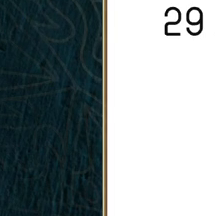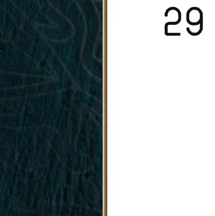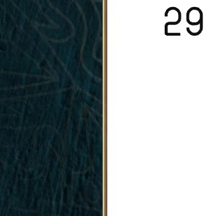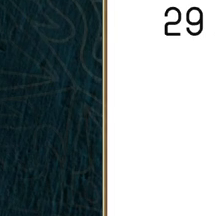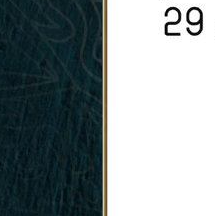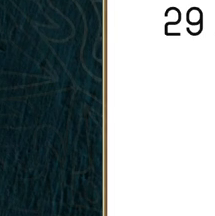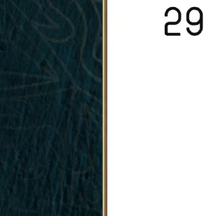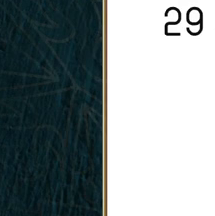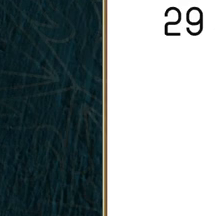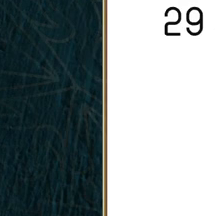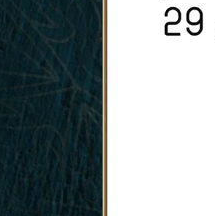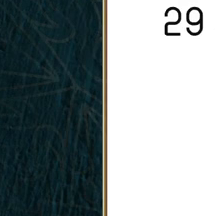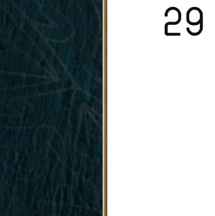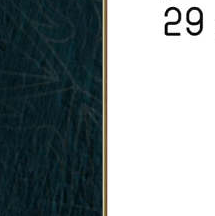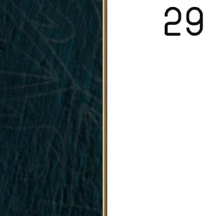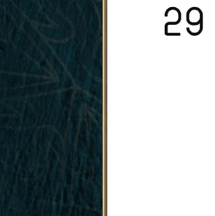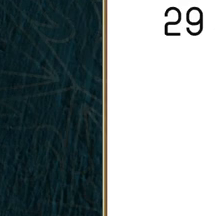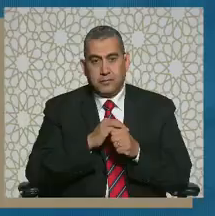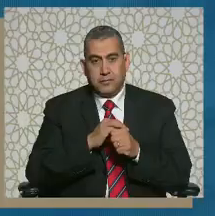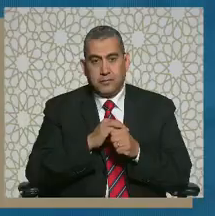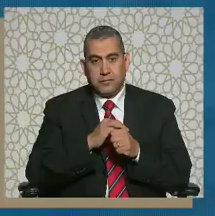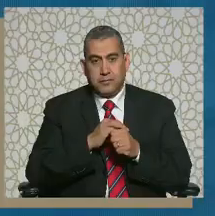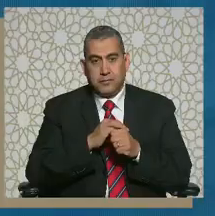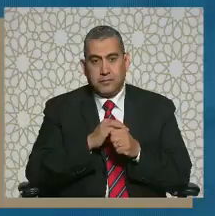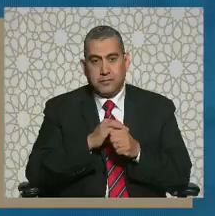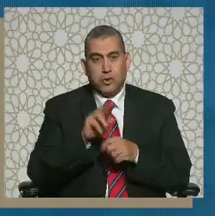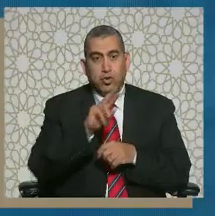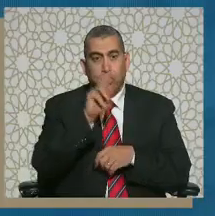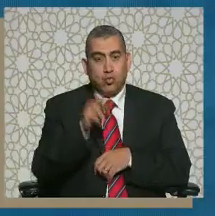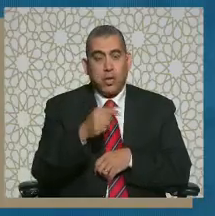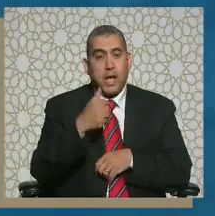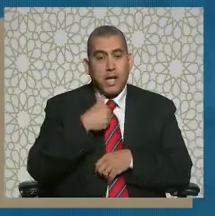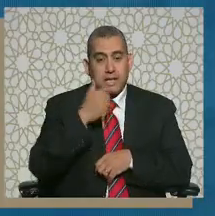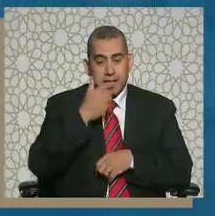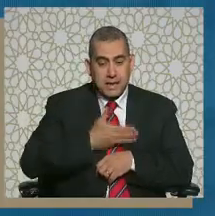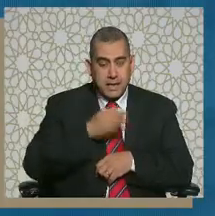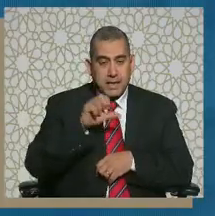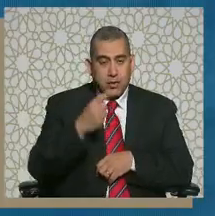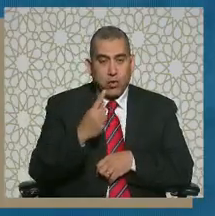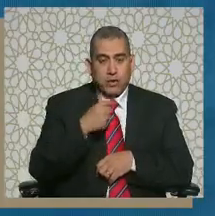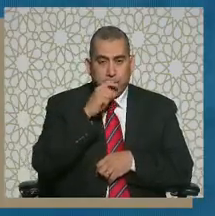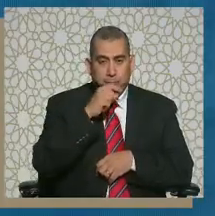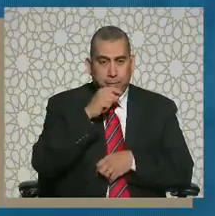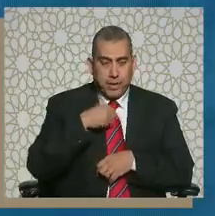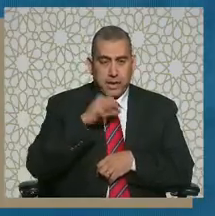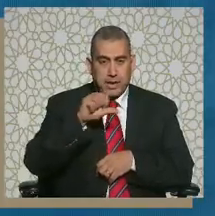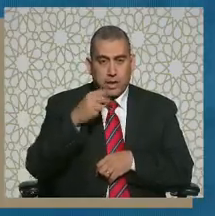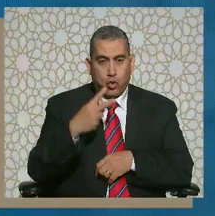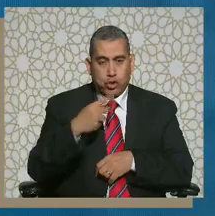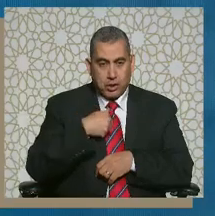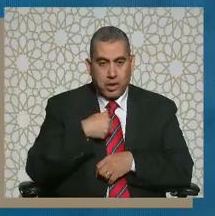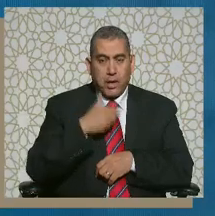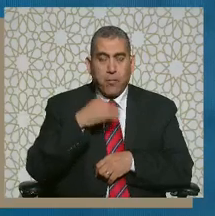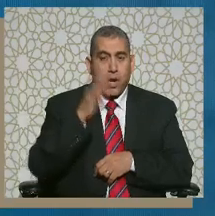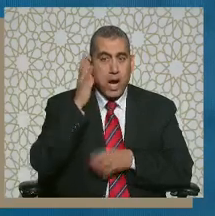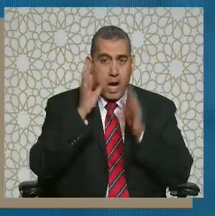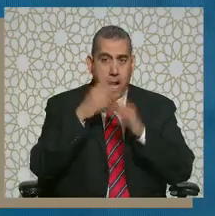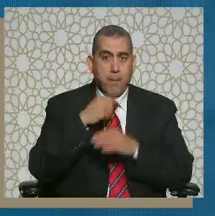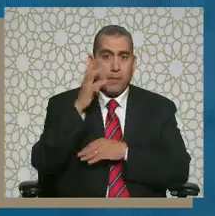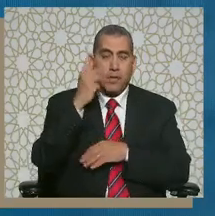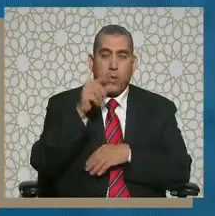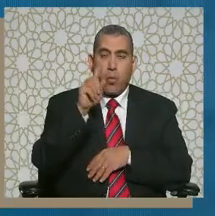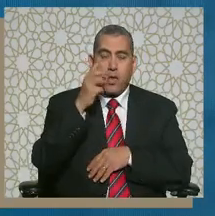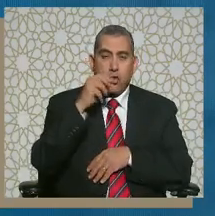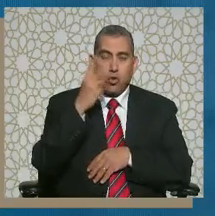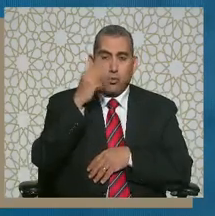بتسال ان هل يجوز ان انا اصلي التهجد في المسجد رسول الله صل عليه وسلم قال لا تمنع ايماء الله